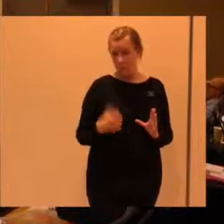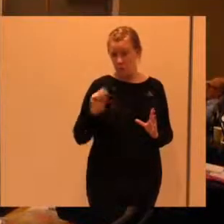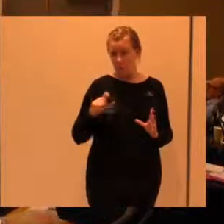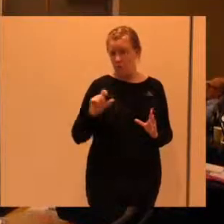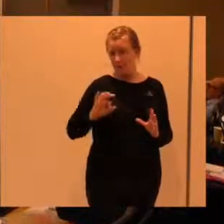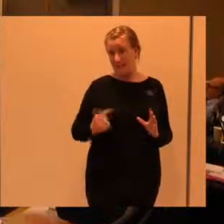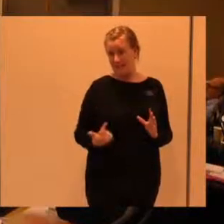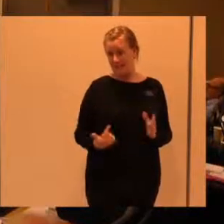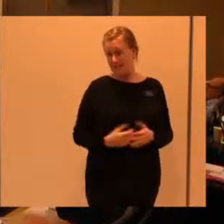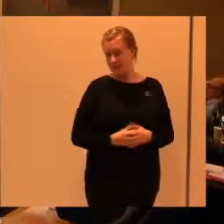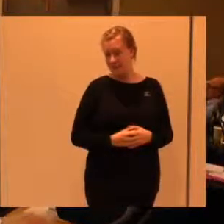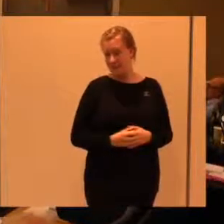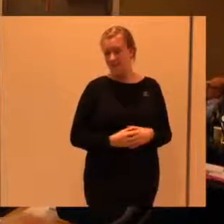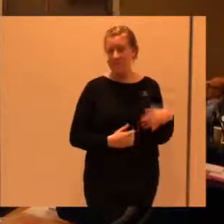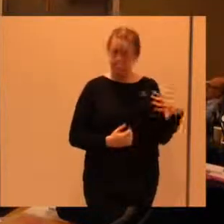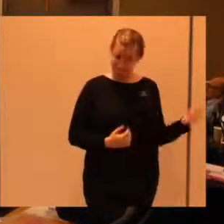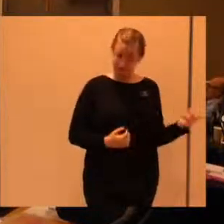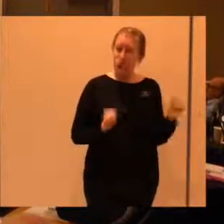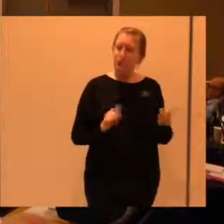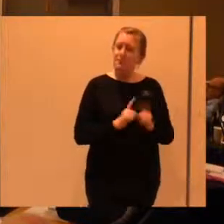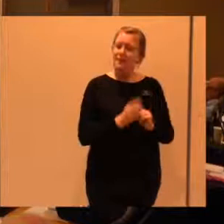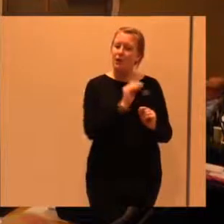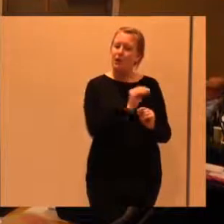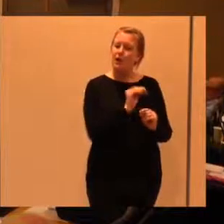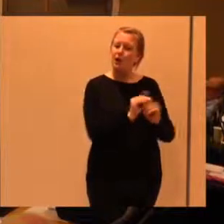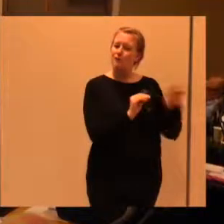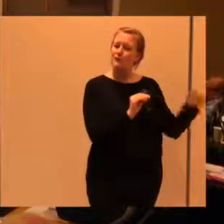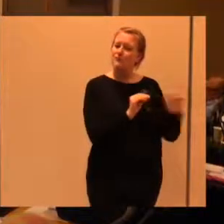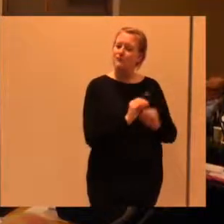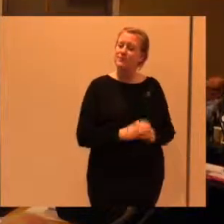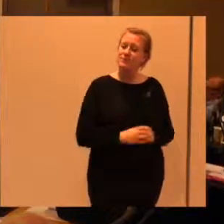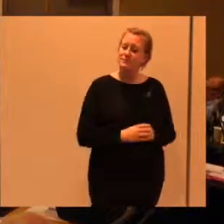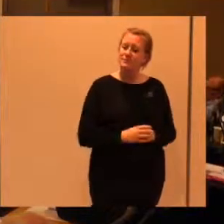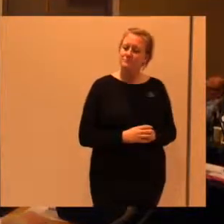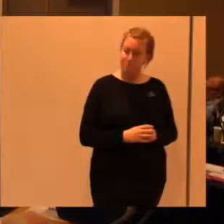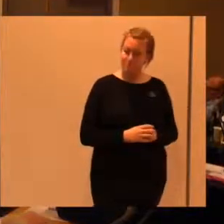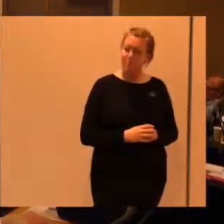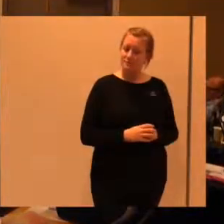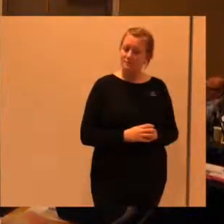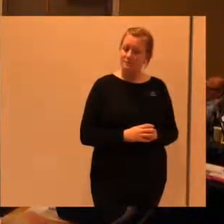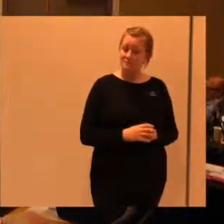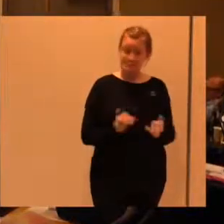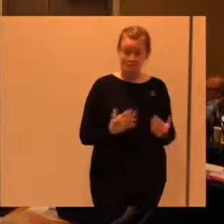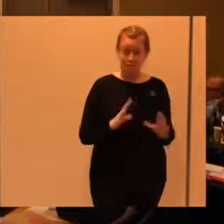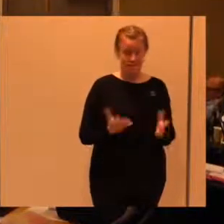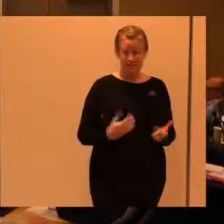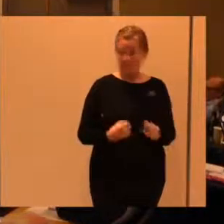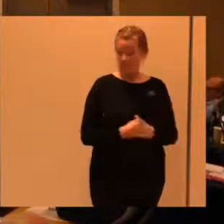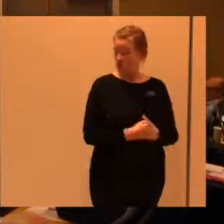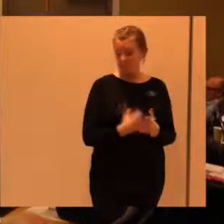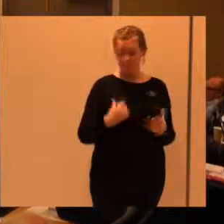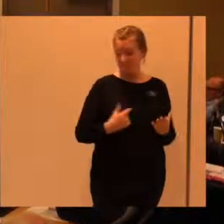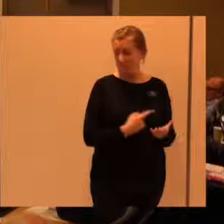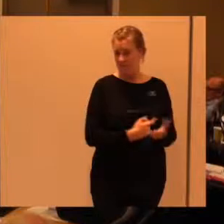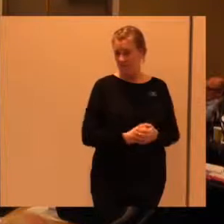ska också in i de här. Det här ska också bli AA så småningom i de här reglerna. För det finns inget stöd för det här alls egentligen att vi ska